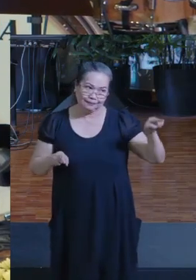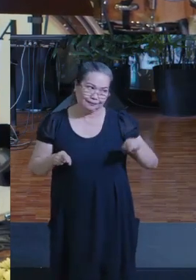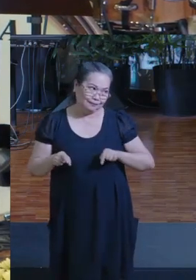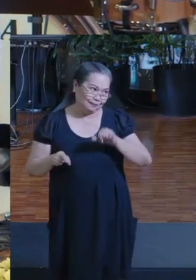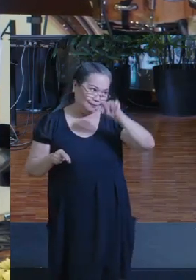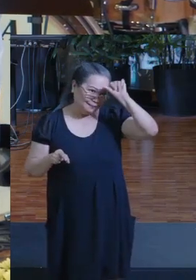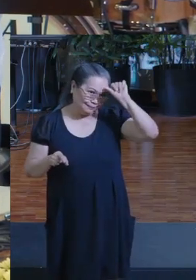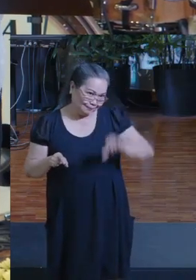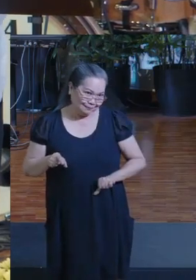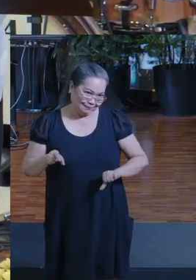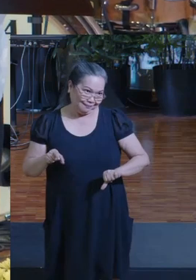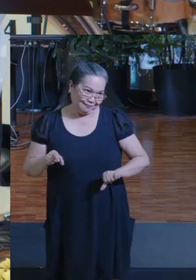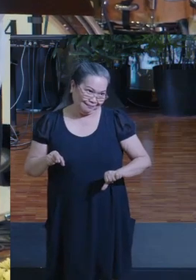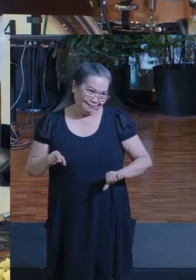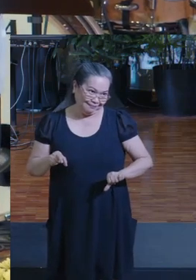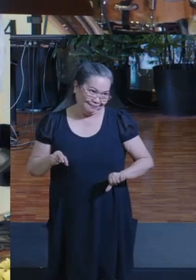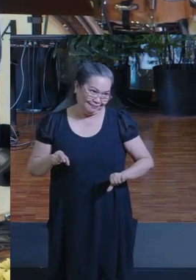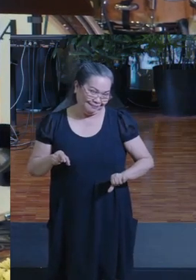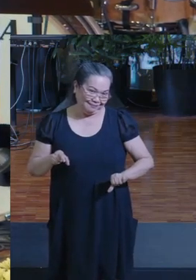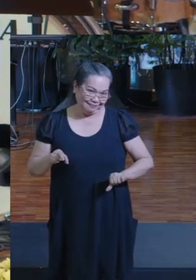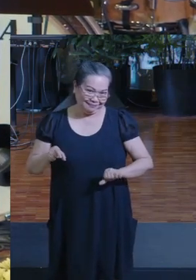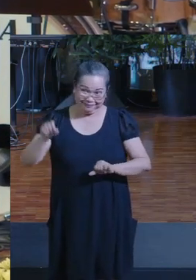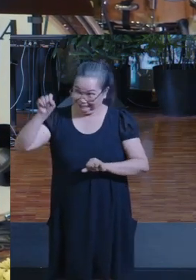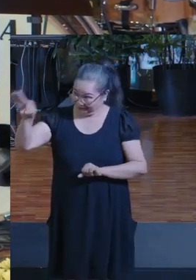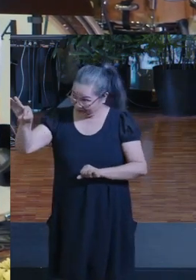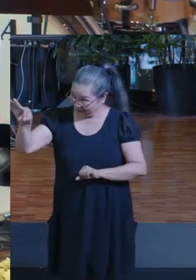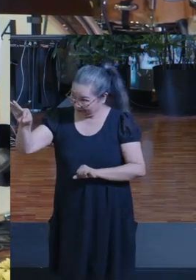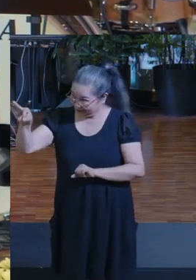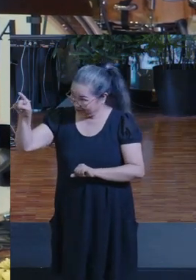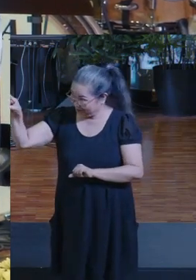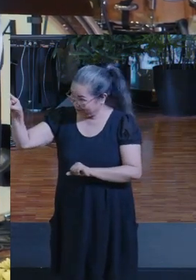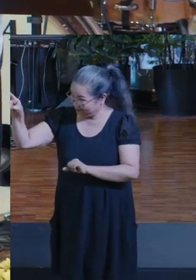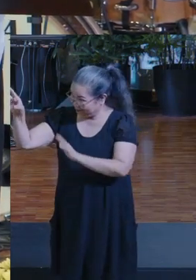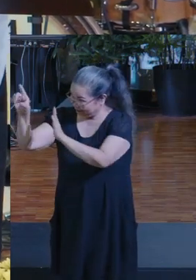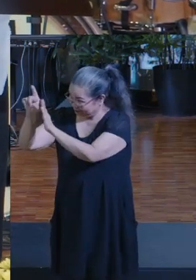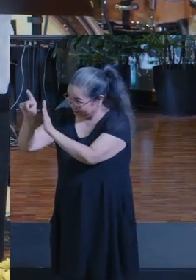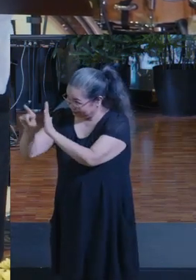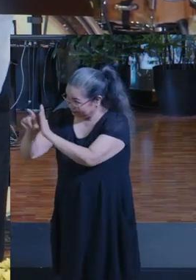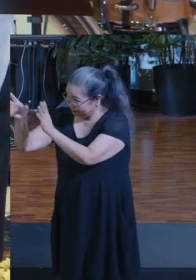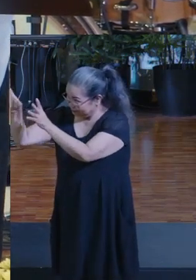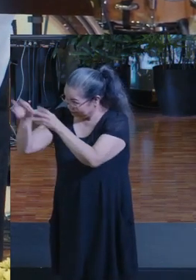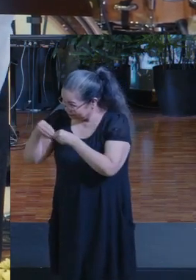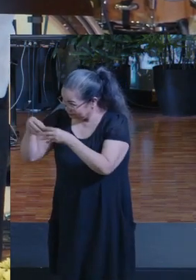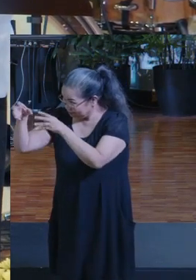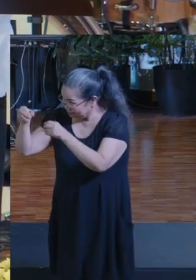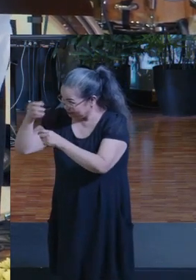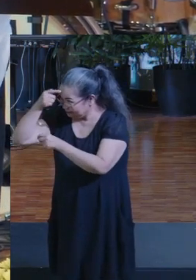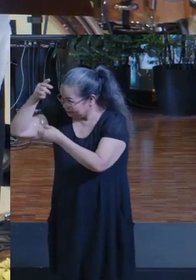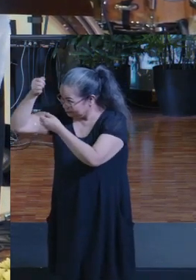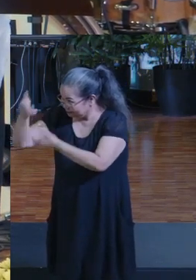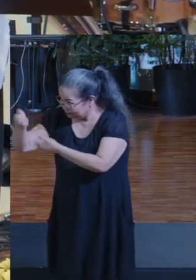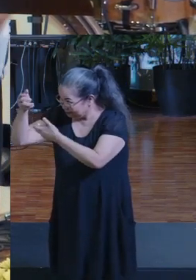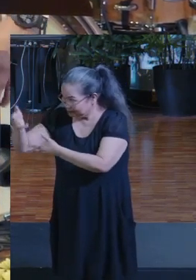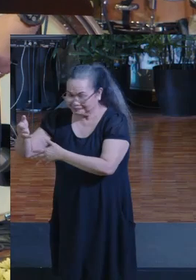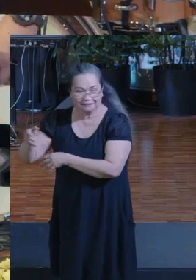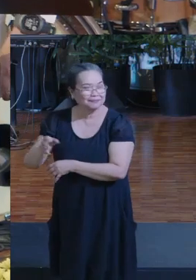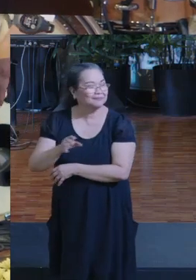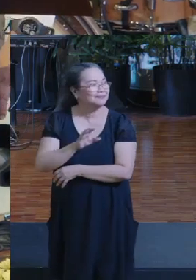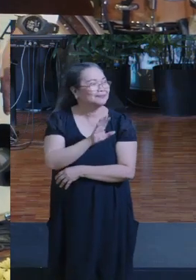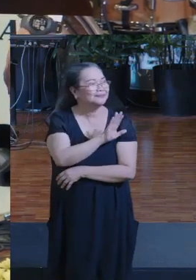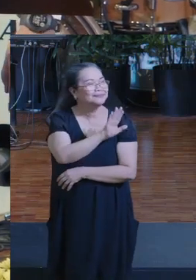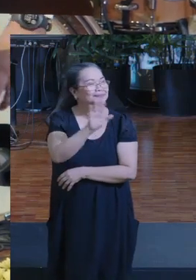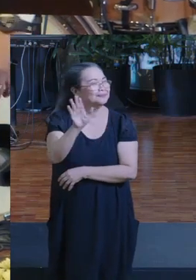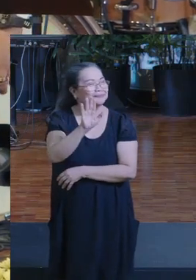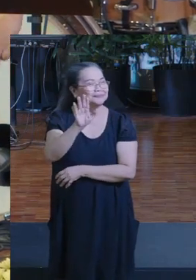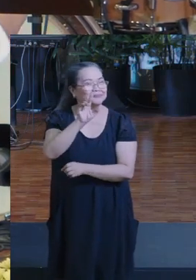by ritual, by sacraments, if the inheritance comes from the law, it is no longer